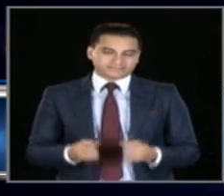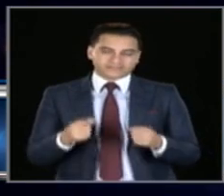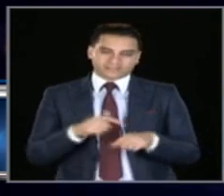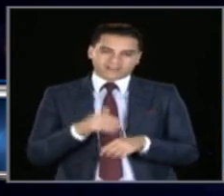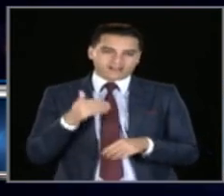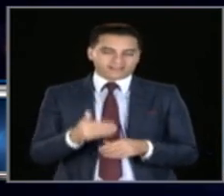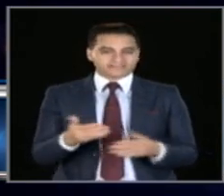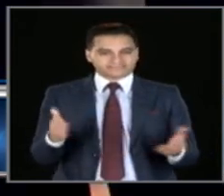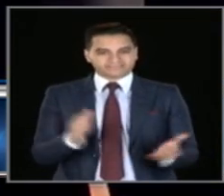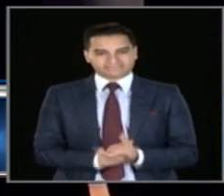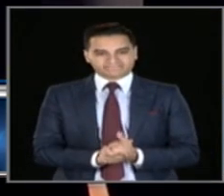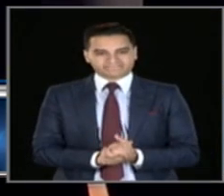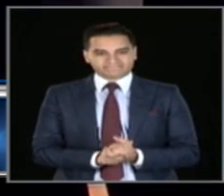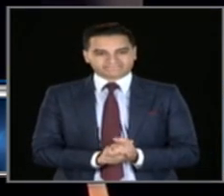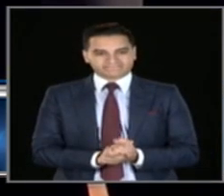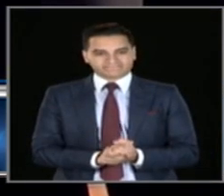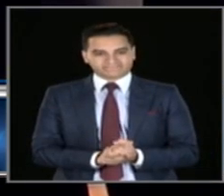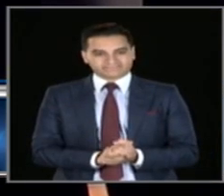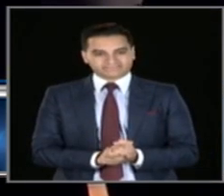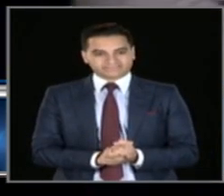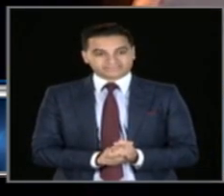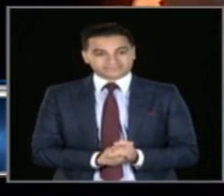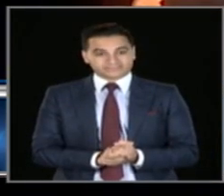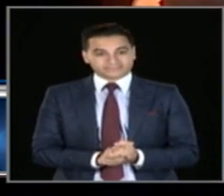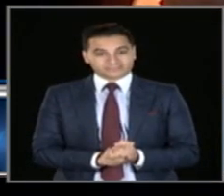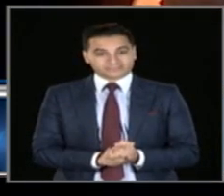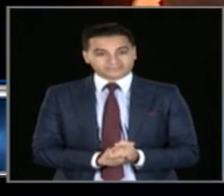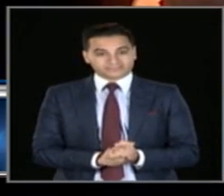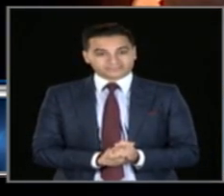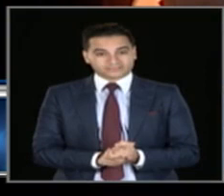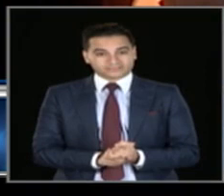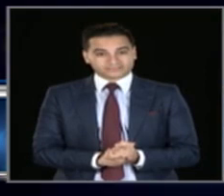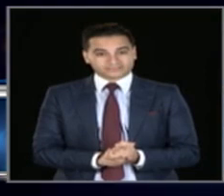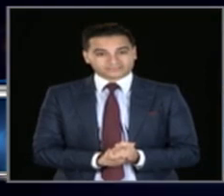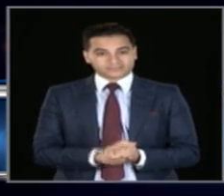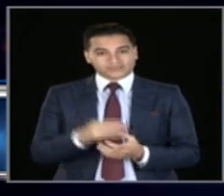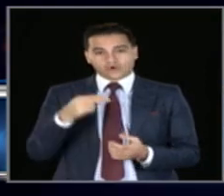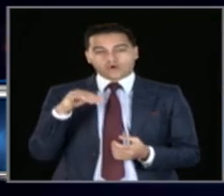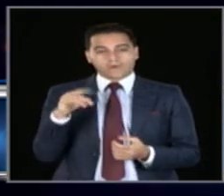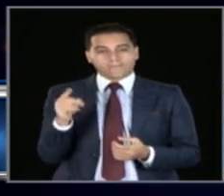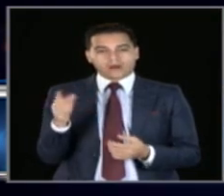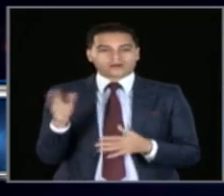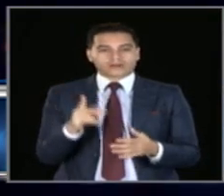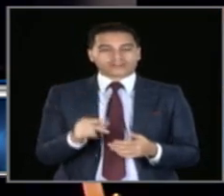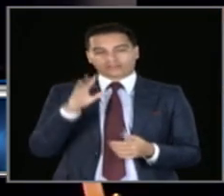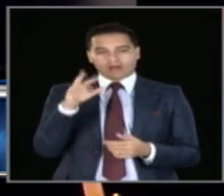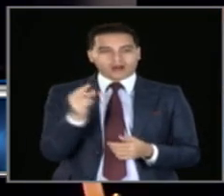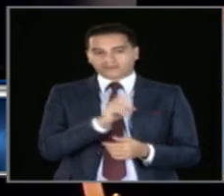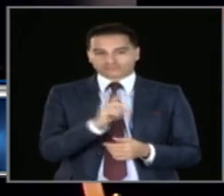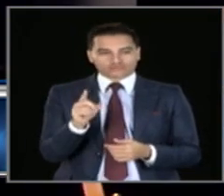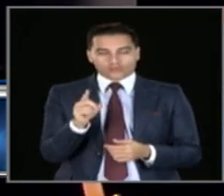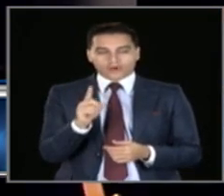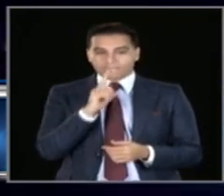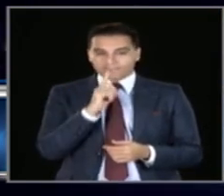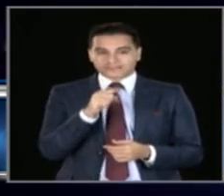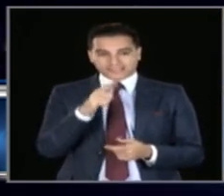اتأخرت يا عطية. إجابتك إيه؟ عمر طه. مش عمر طه، الحمد لله، ولكن